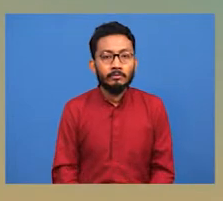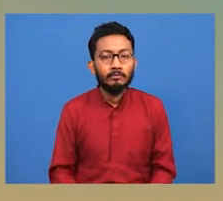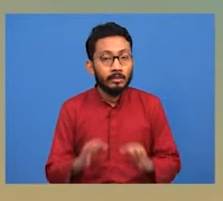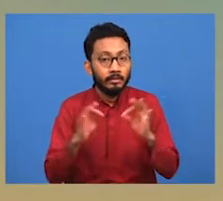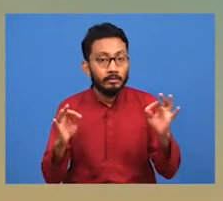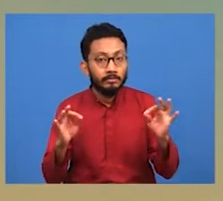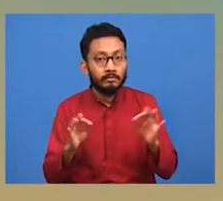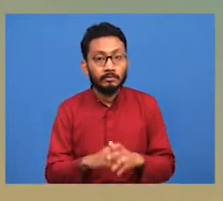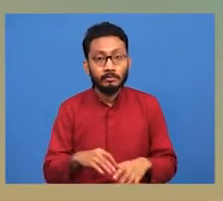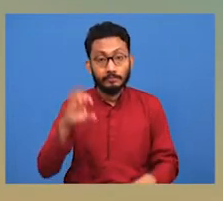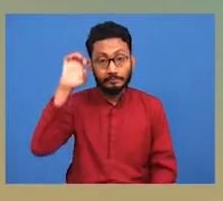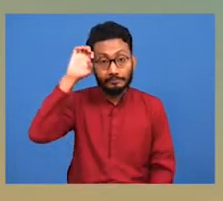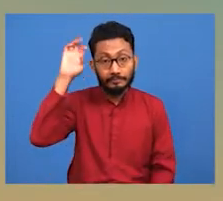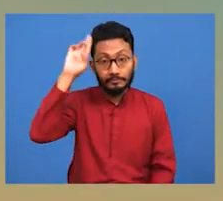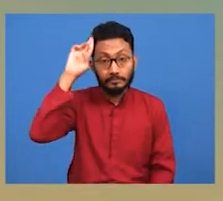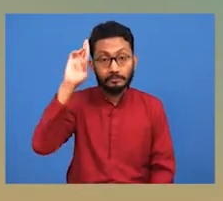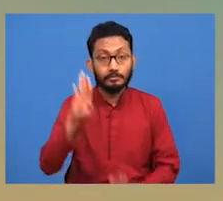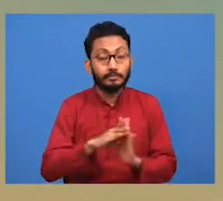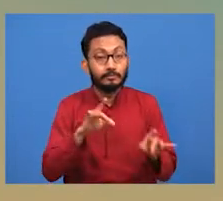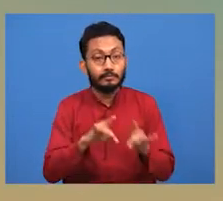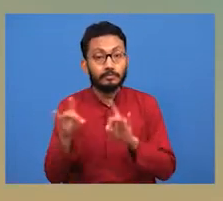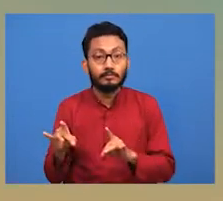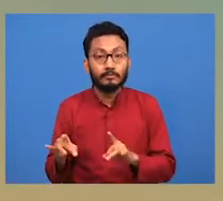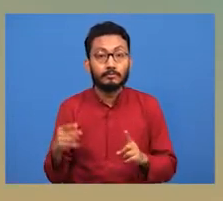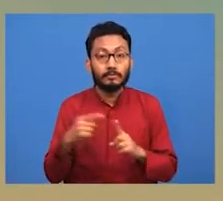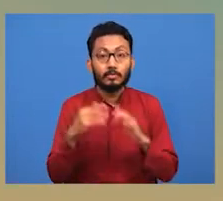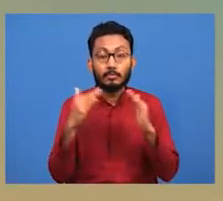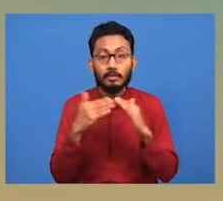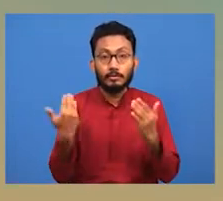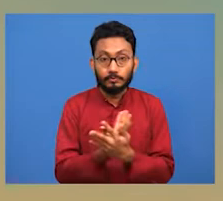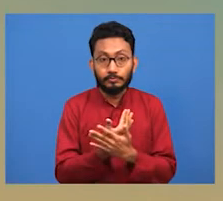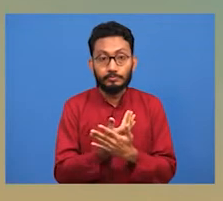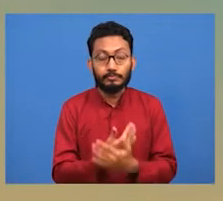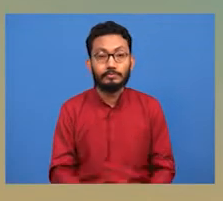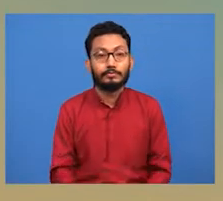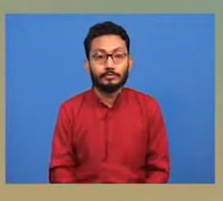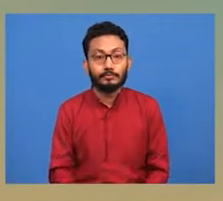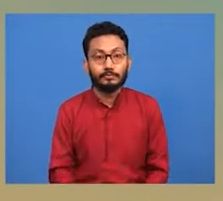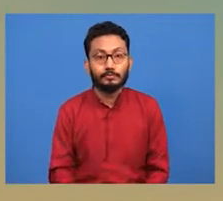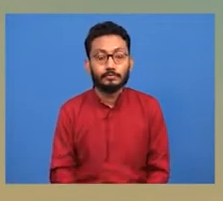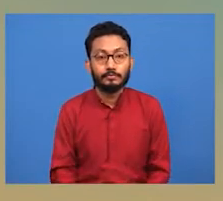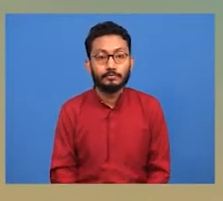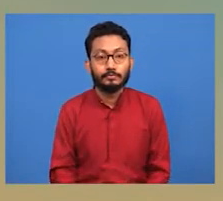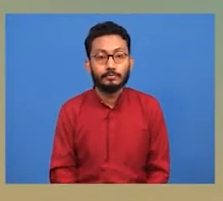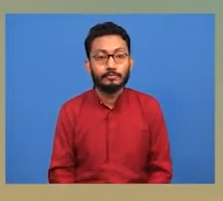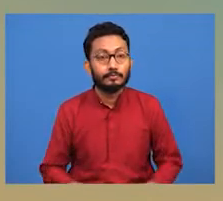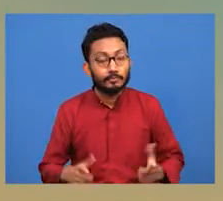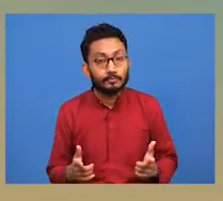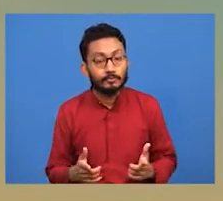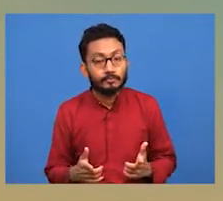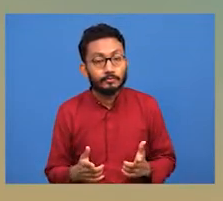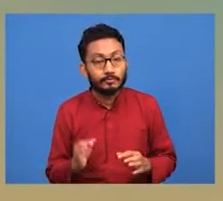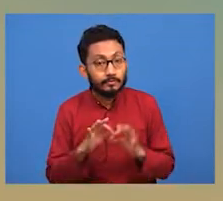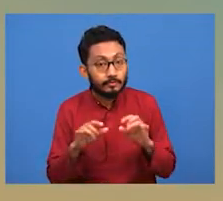Ayatnya, Encik Ravi berpindah ke rumah baru. Contoh ayat lain yang